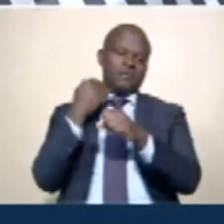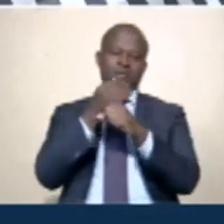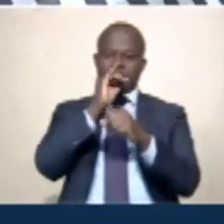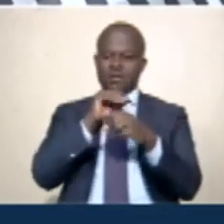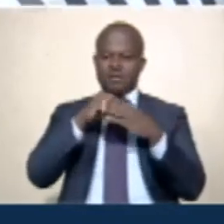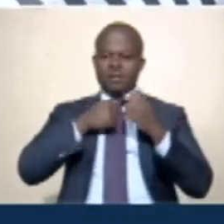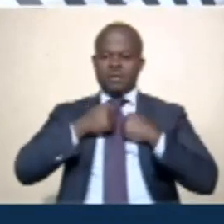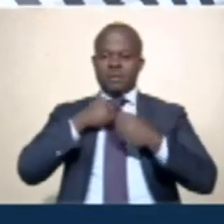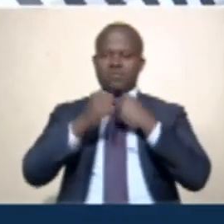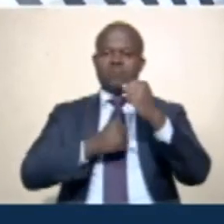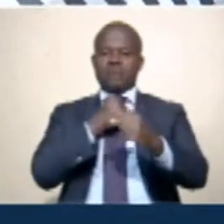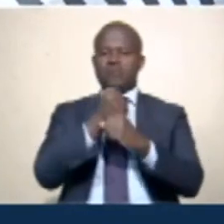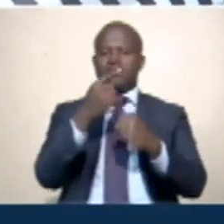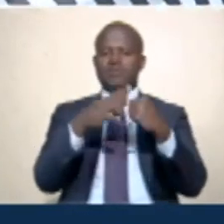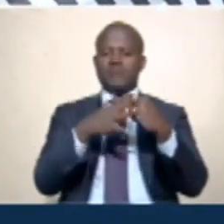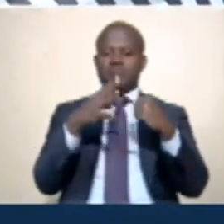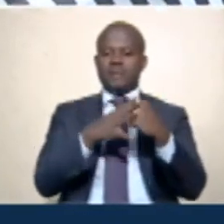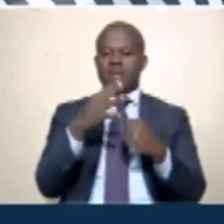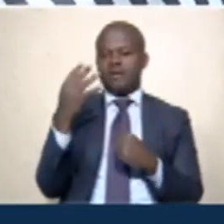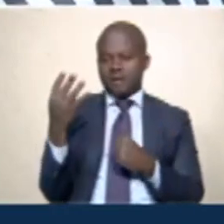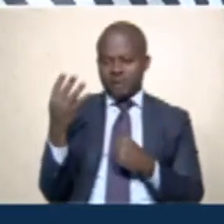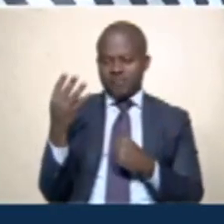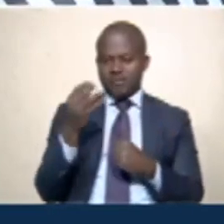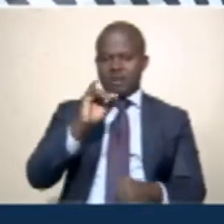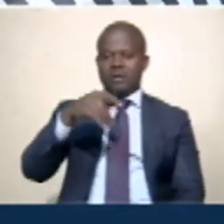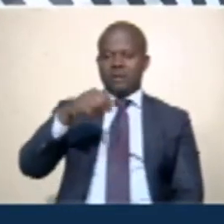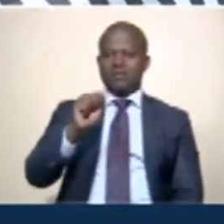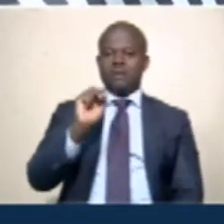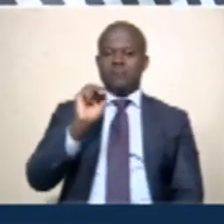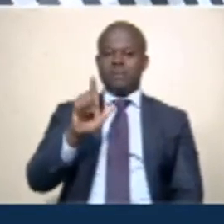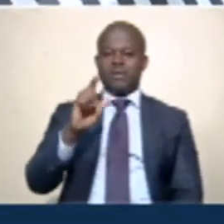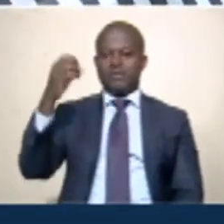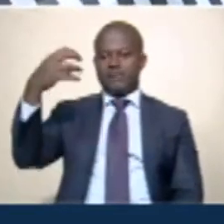abatutsi mu Rwanda mu 1994. Jean Paul Maniraho, i Kigali.